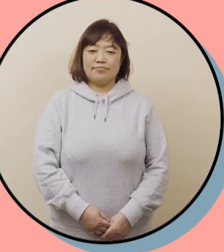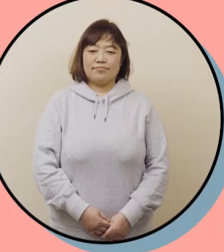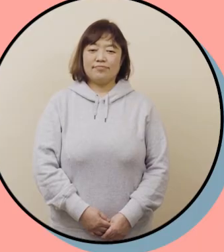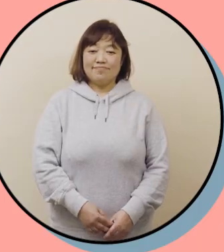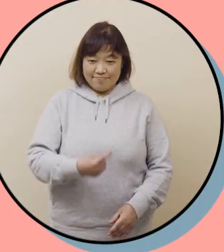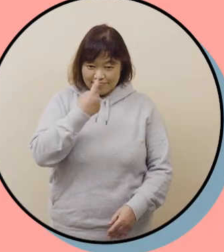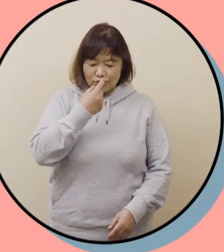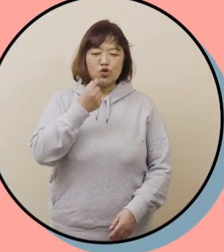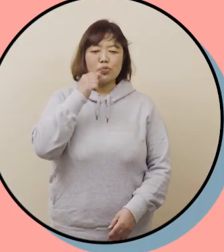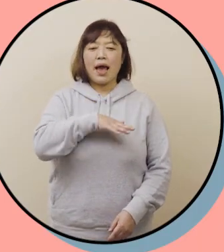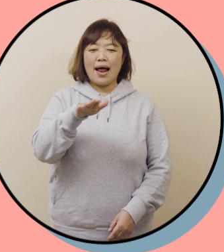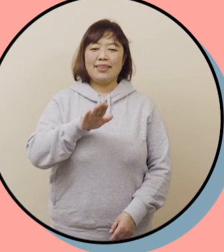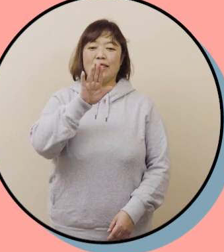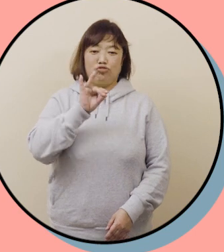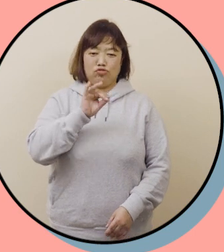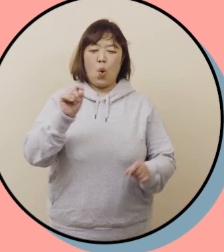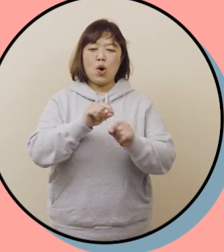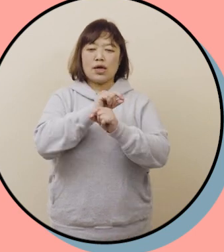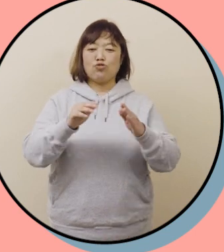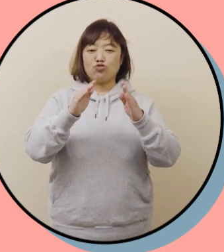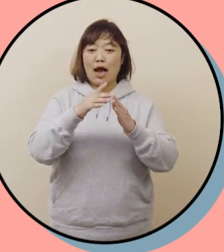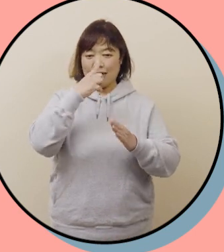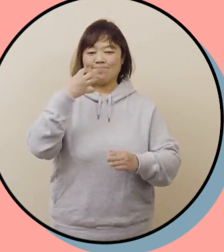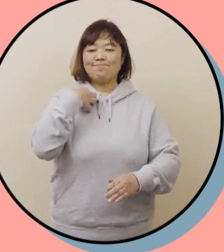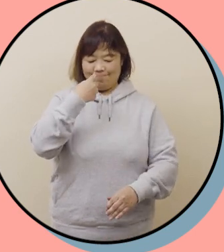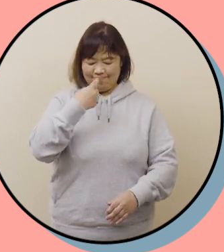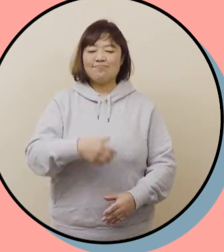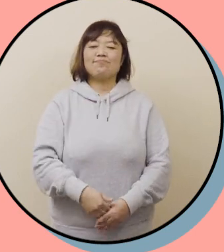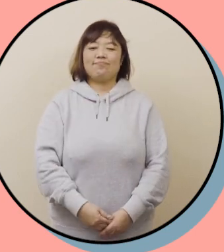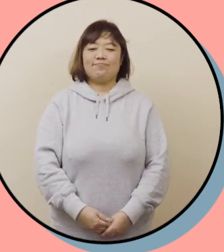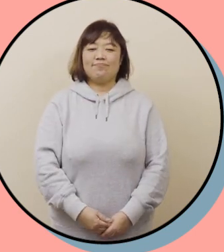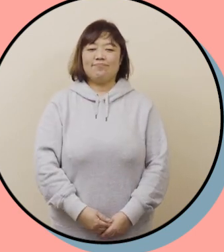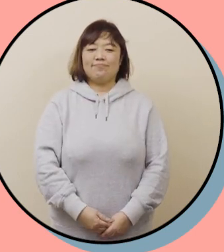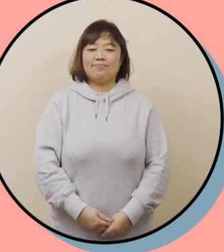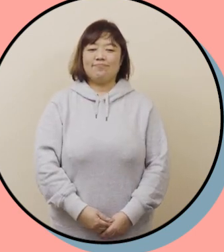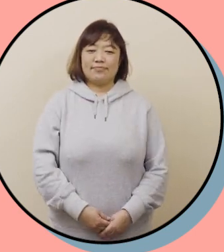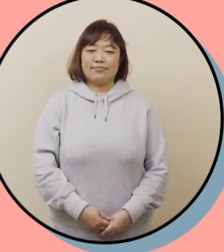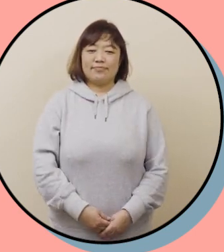こんにちは梅原です音楽家として活動しています